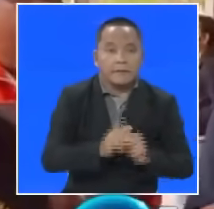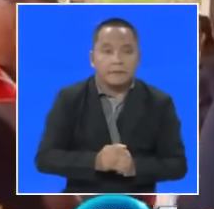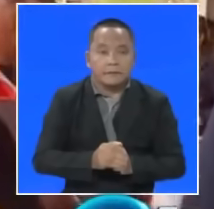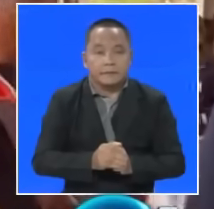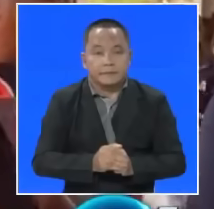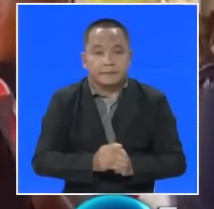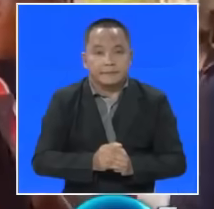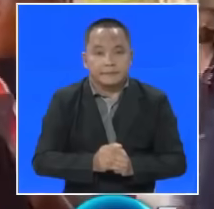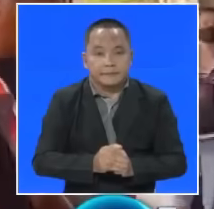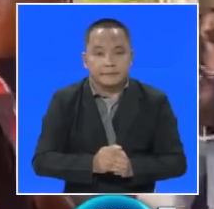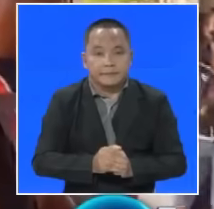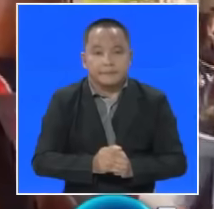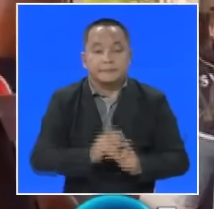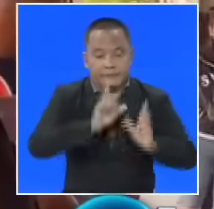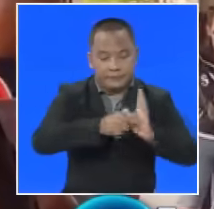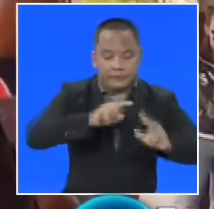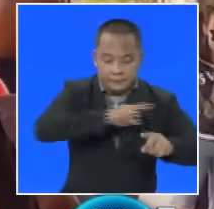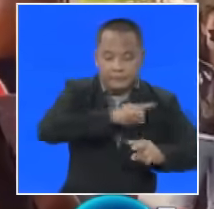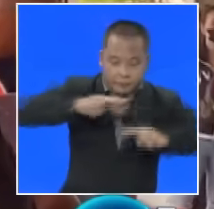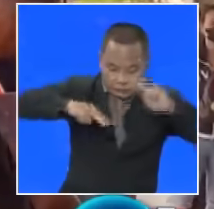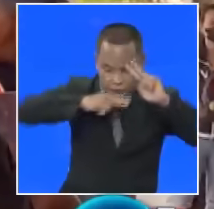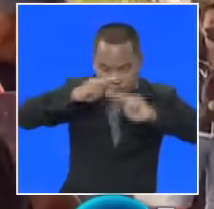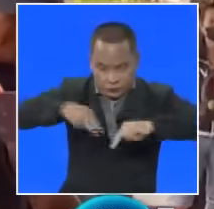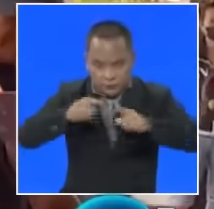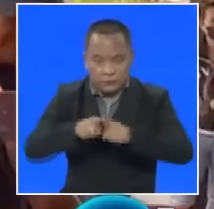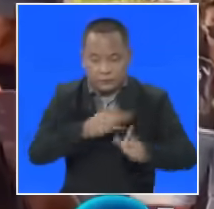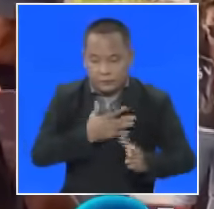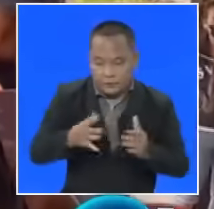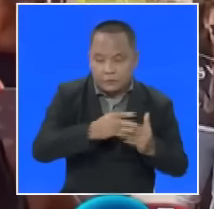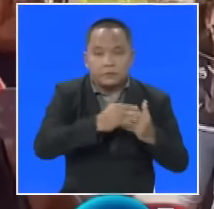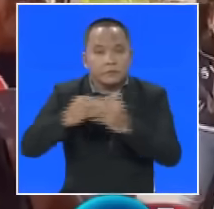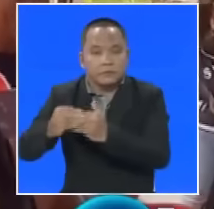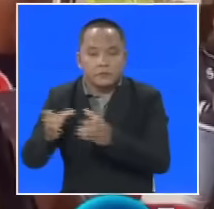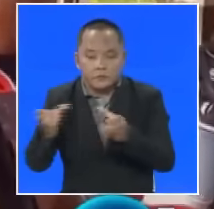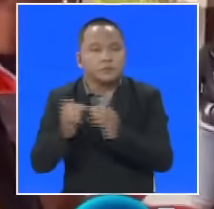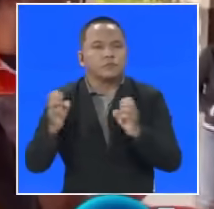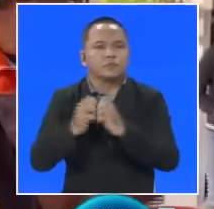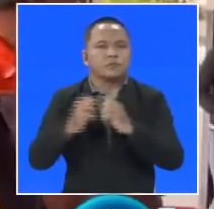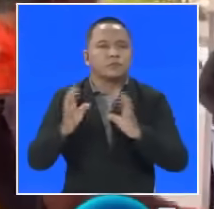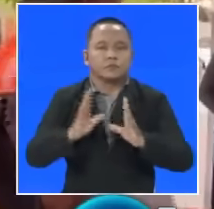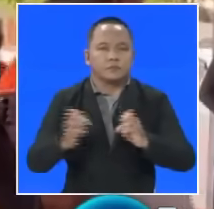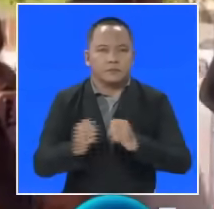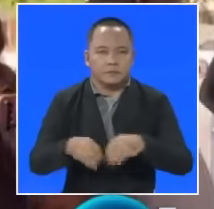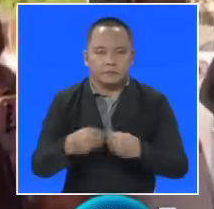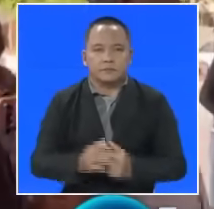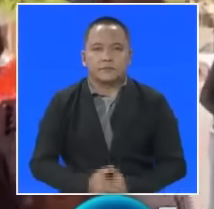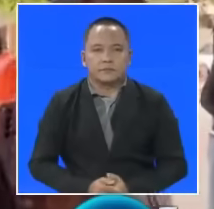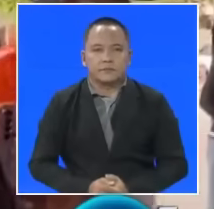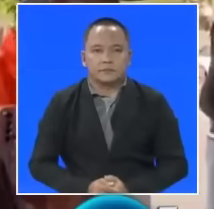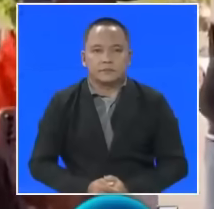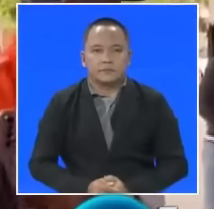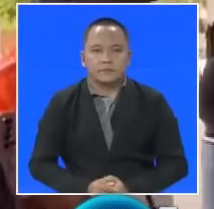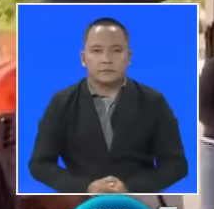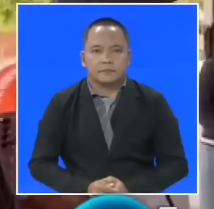ณพิชาเนี่ยคุมอีกทีนึงไม่ให้พวกตัวเองตรวจสอบตัวเองก็คือให้คุณพิชาเนี่ยคอยตามอยู่ครับก็เ